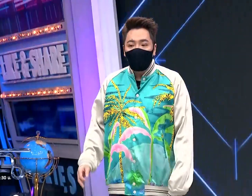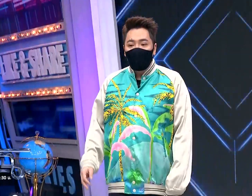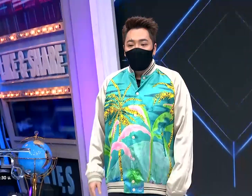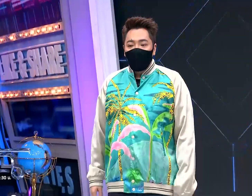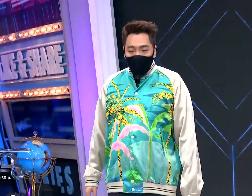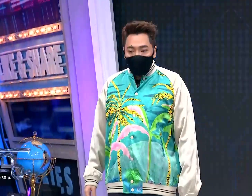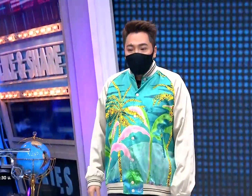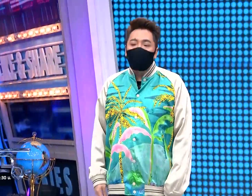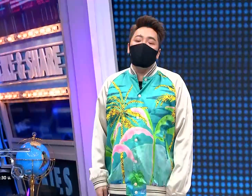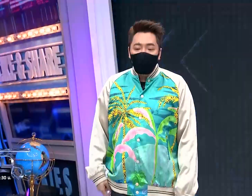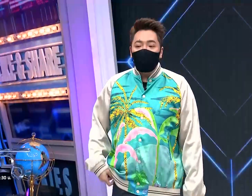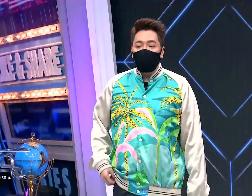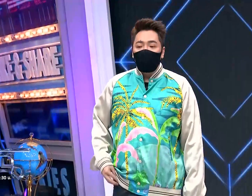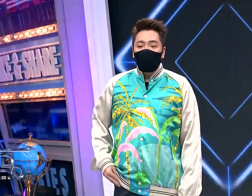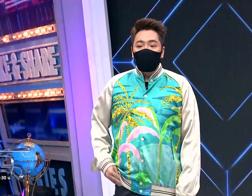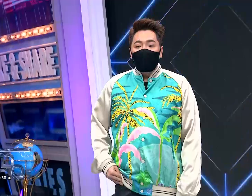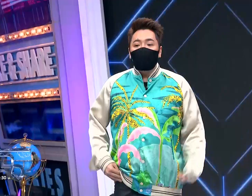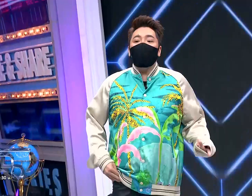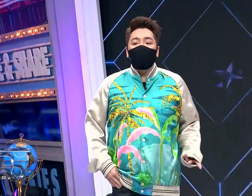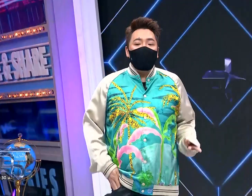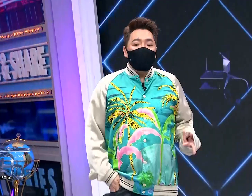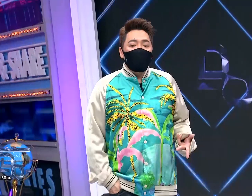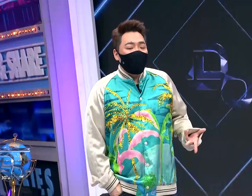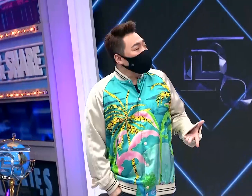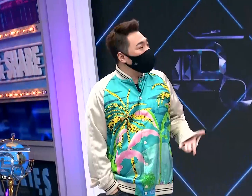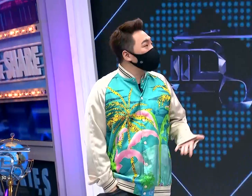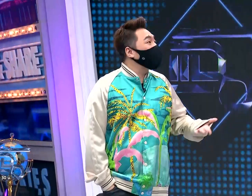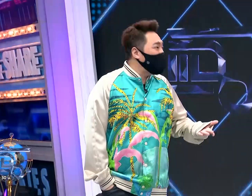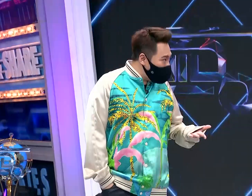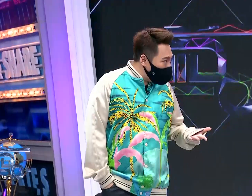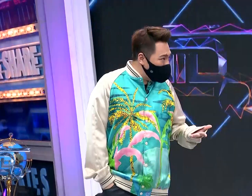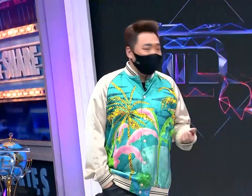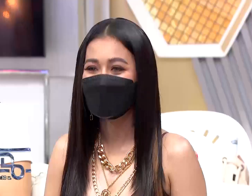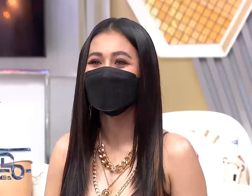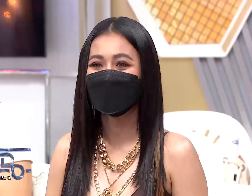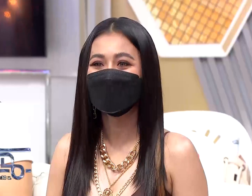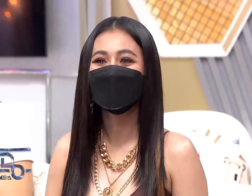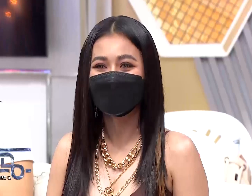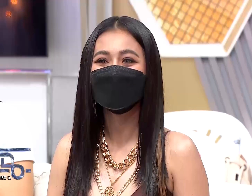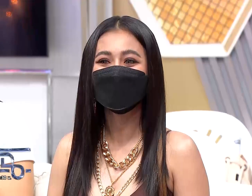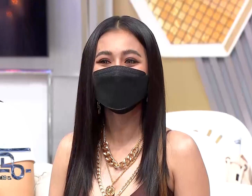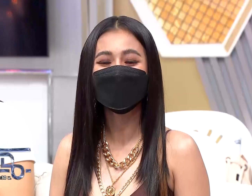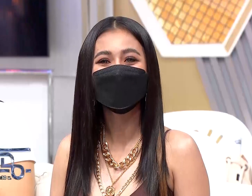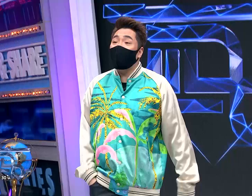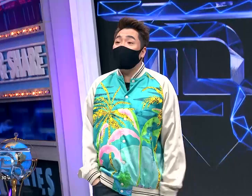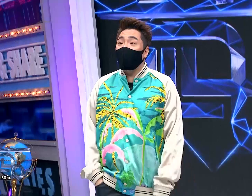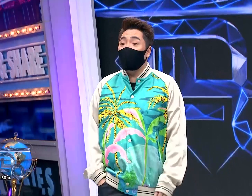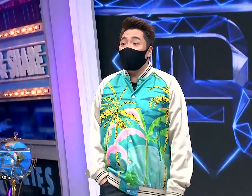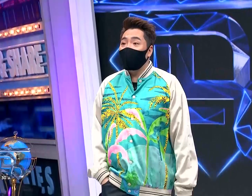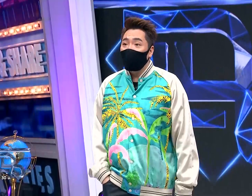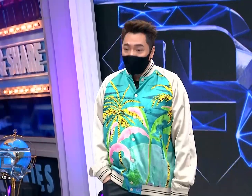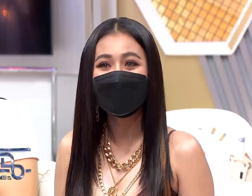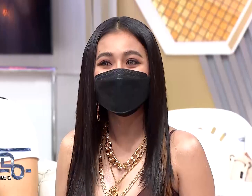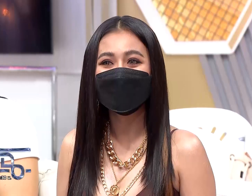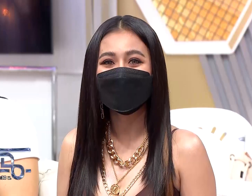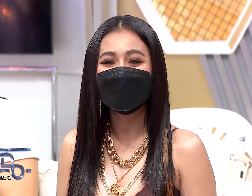ฟือคุณจะเชื่อหรือไม่เชื่อนางกายผันตัวเองมาเป็นแม่ค้าแล้วอ่ะจากนักร้องที่แบบว่าคิวทุกวันจะเป็นแม่ค้าแล้วเหรอลูก ต